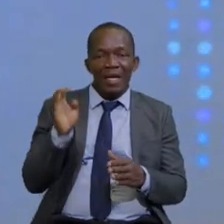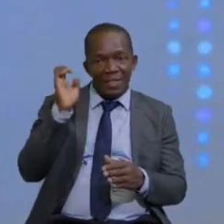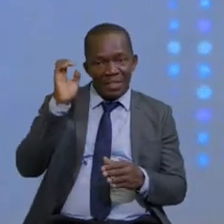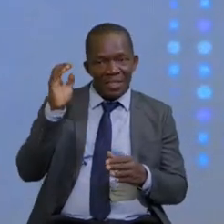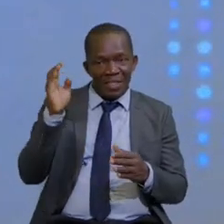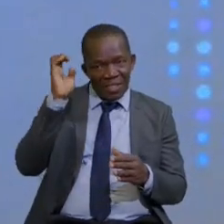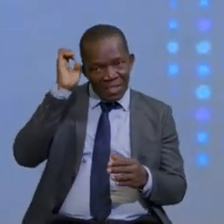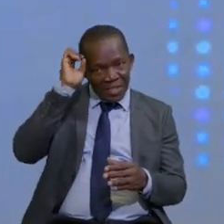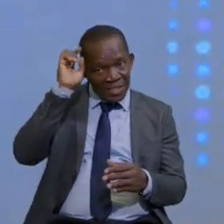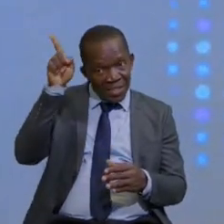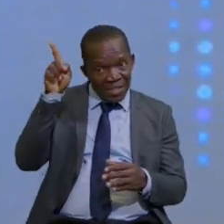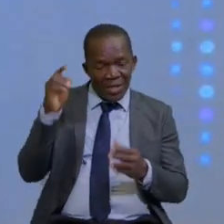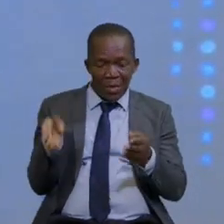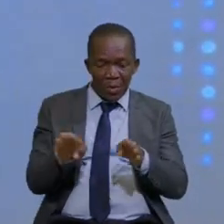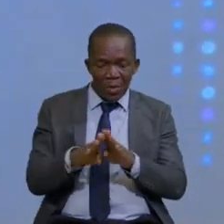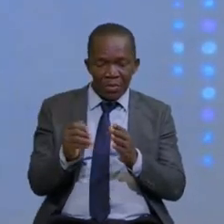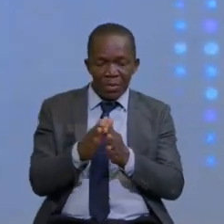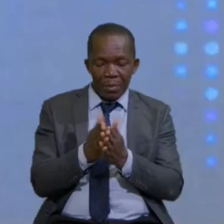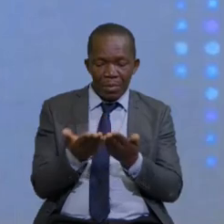au serviteur et s'assit.